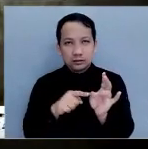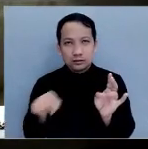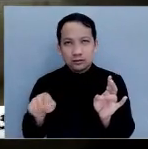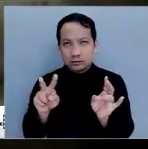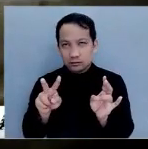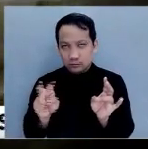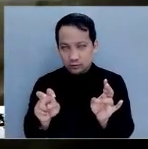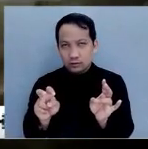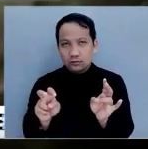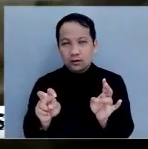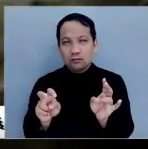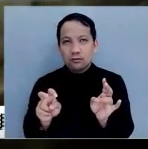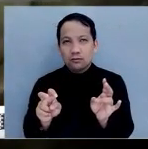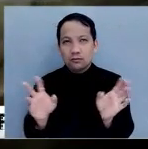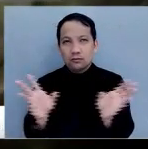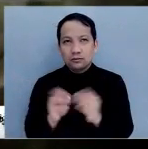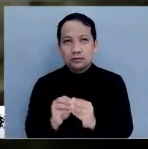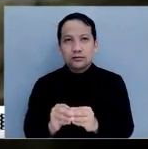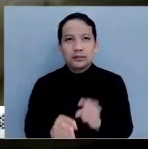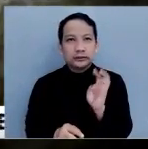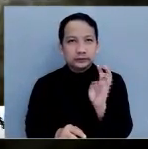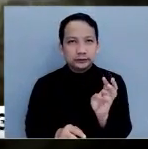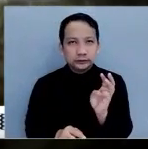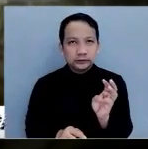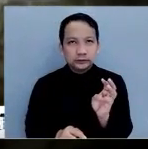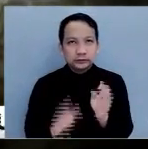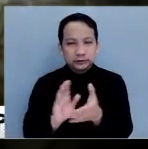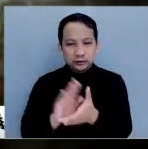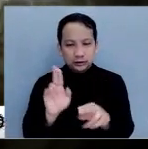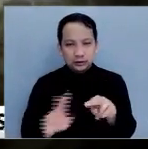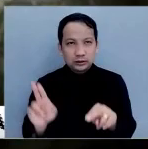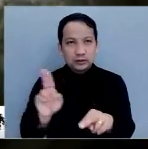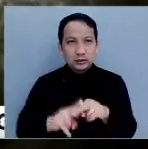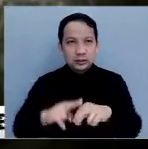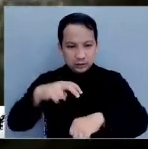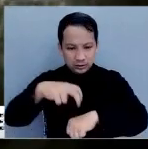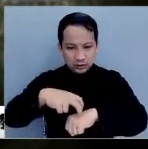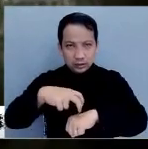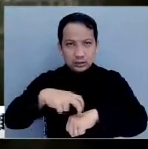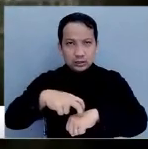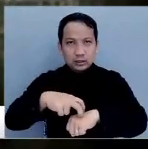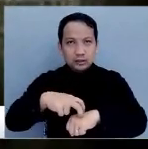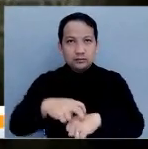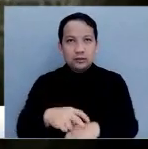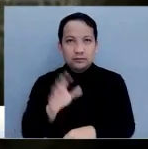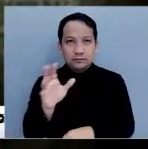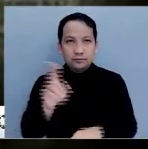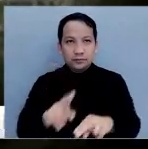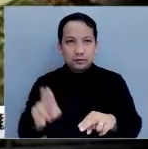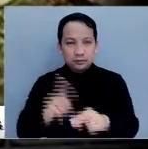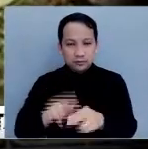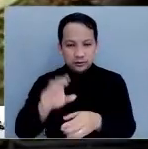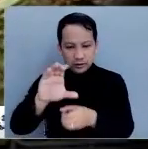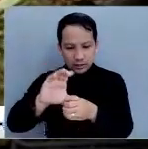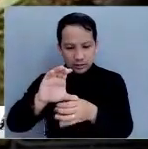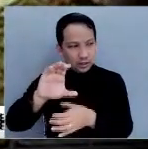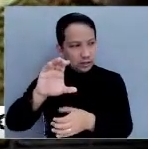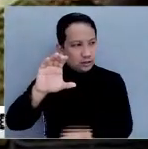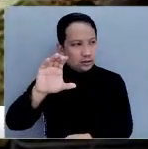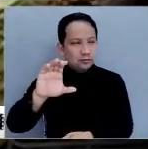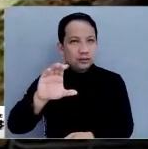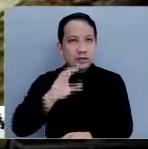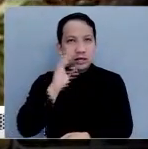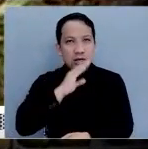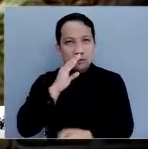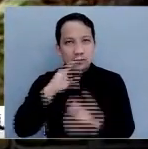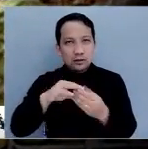yan. Aabot naman sa 60 pesos ang iminahal ng kilo ng patatas, samantalang 50 pesos naman sa carrots. Bukod sa sili,